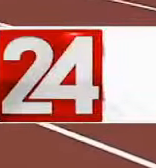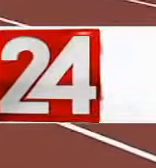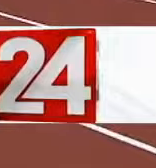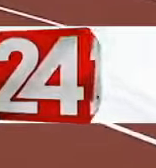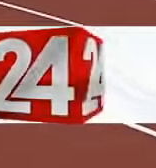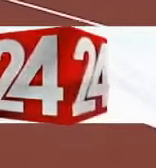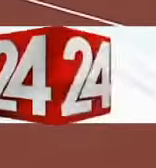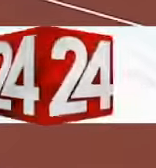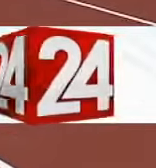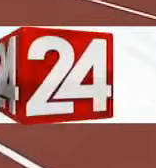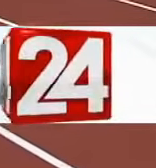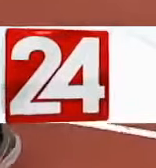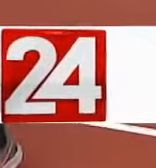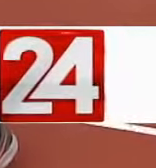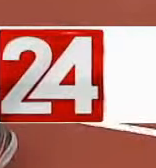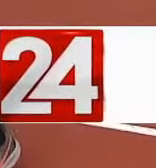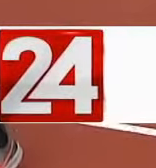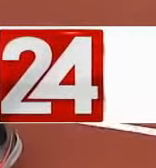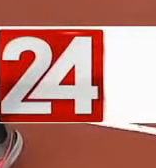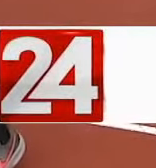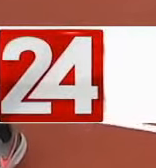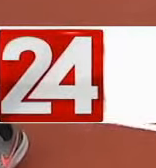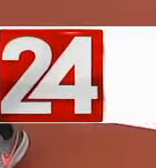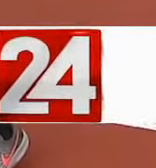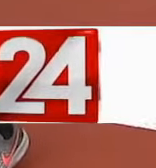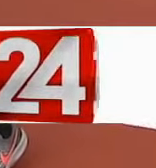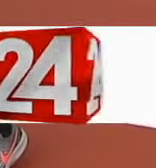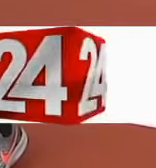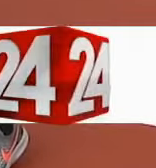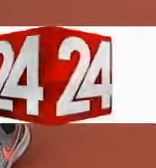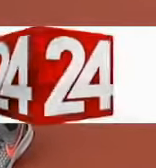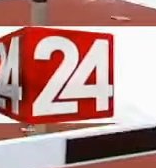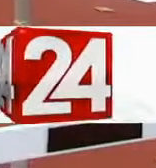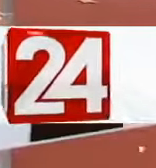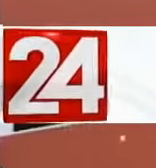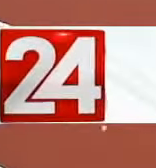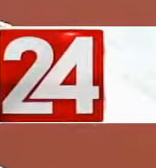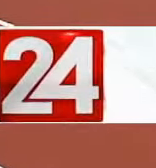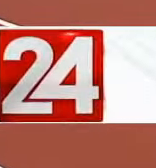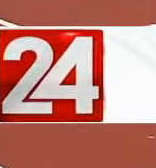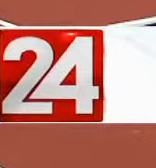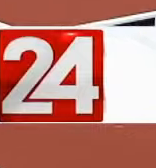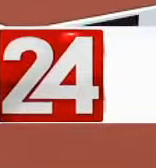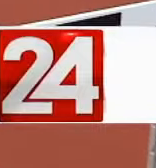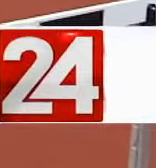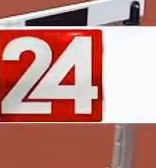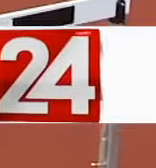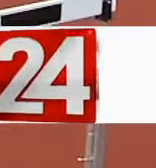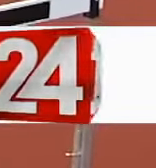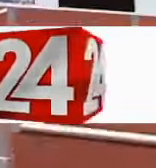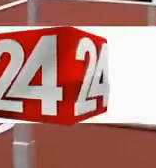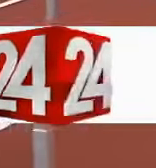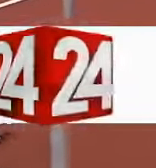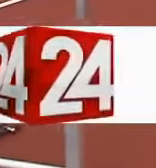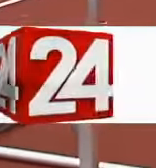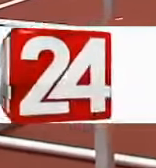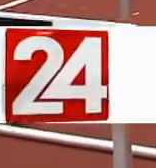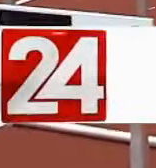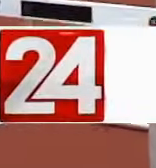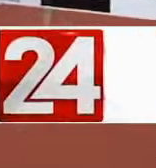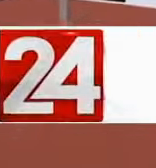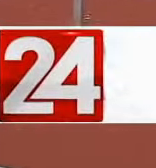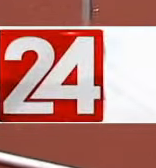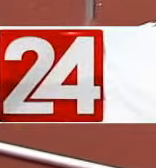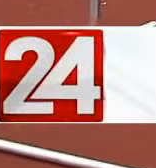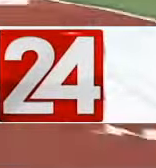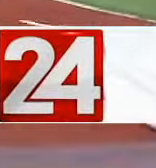Philippine Athletics Track and Field Association, pinaalis si AJ Obiena sa National Training Pool of Athletes at kakasuhan